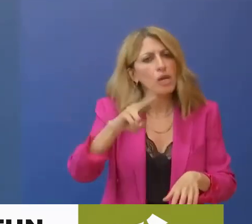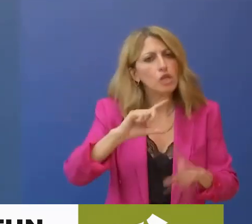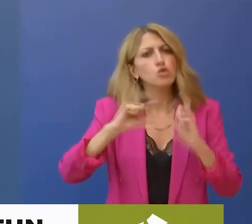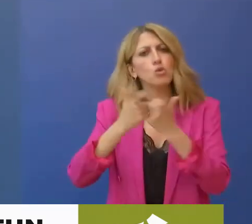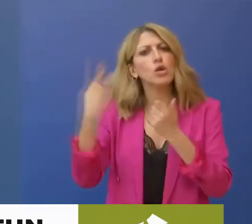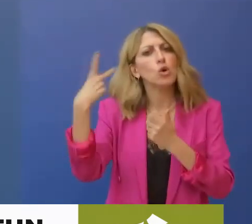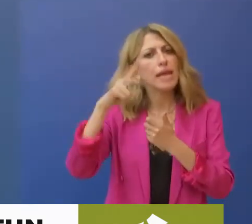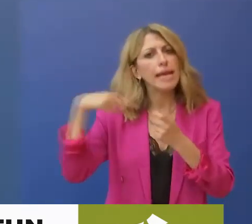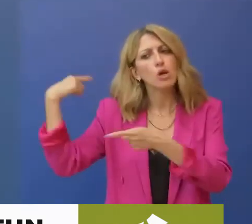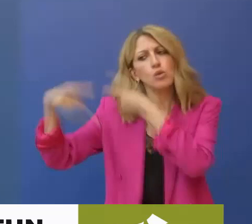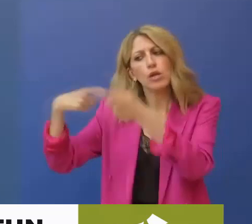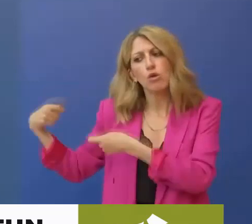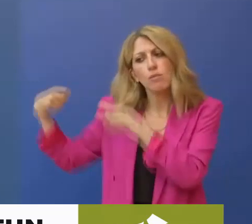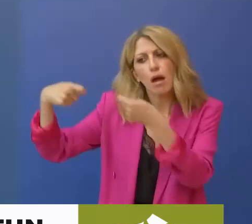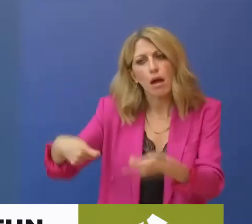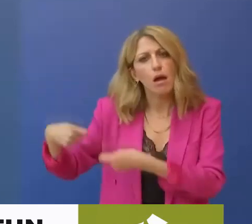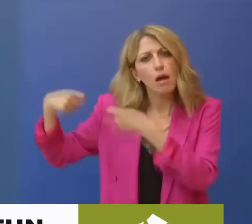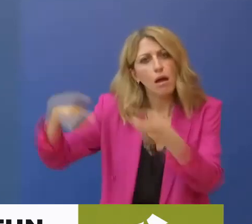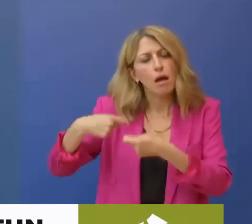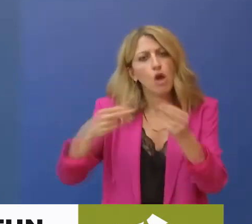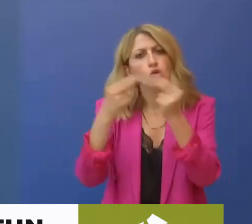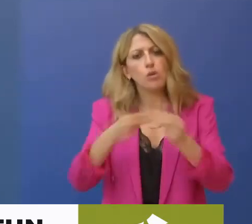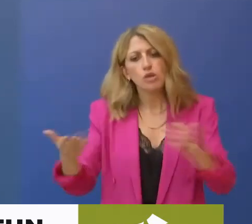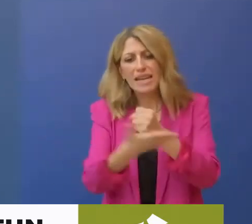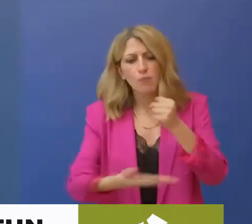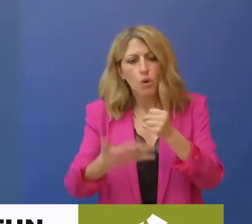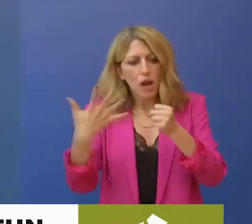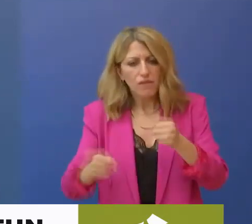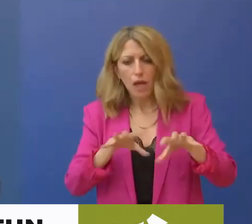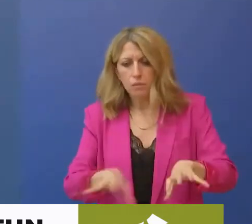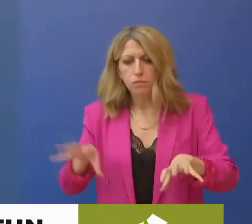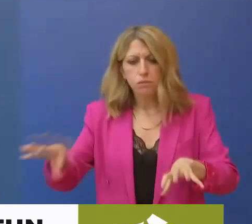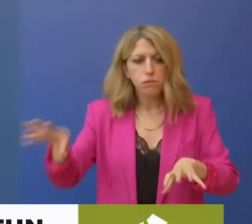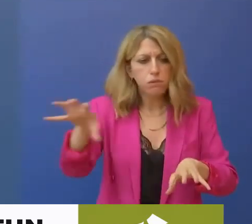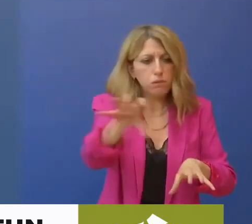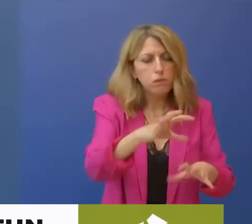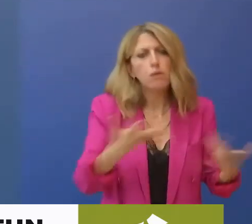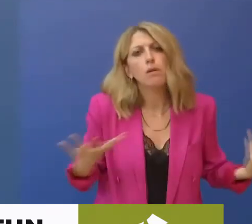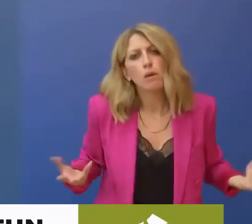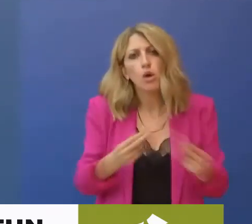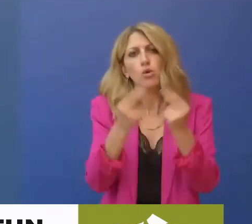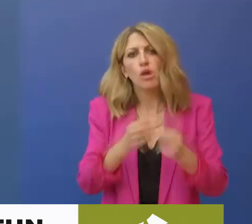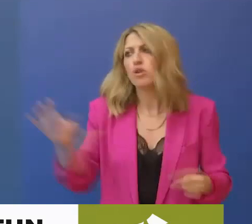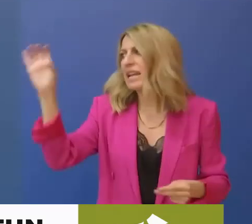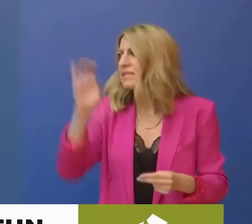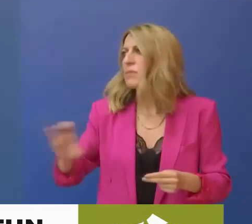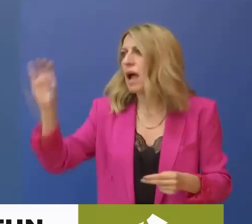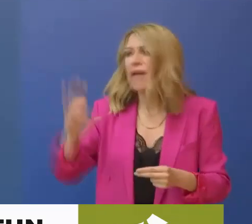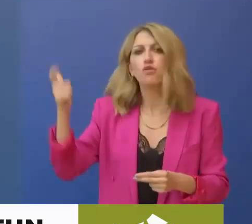δήλωσης ενεργοποιείς τα δικαιώματα και παίρνεις τις αγροτικές ενισχύσεις. Δεν υπάρχει τρόπος κάποιος να πει ότι διακόπτεται για ένα χρονικό διάστημα και να